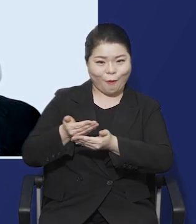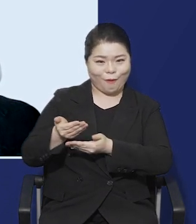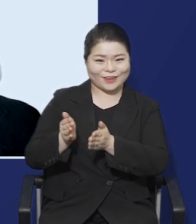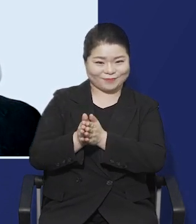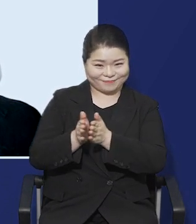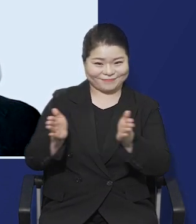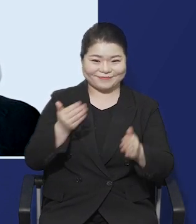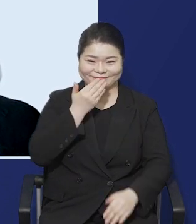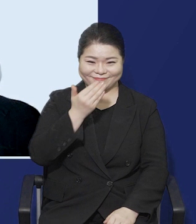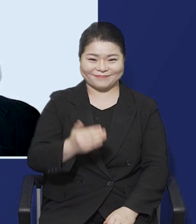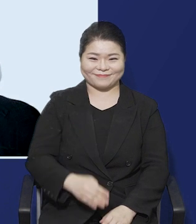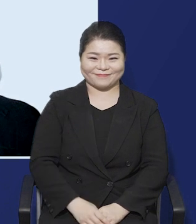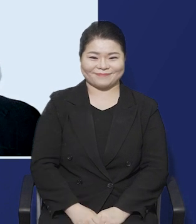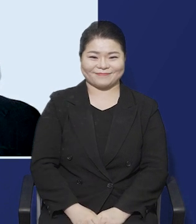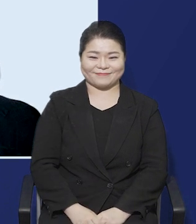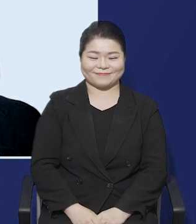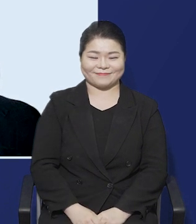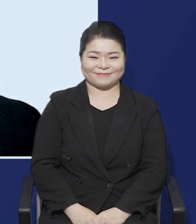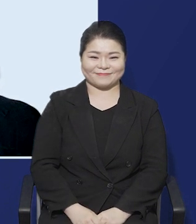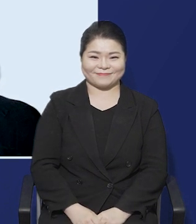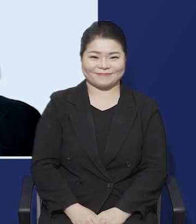있는 그런 구조를 갖고 있습니다.